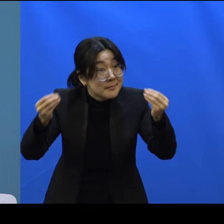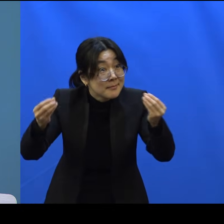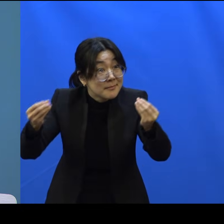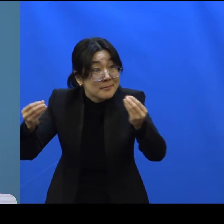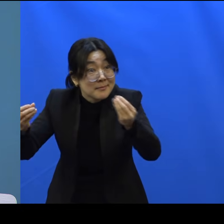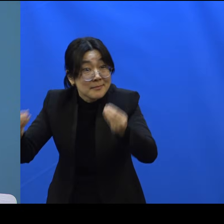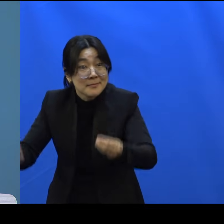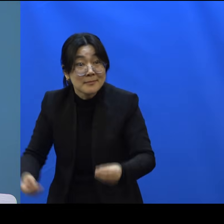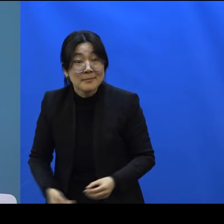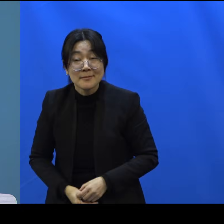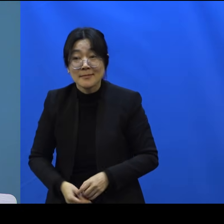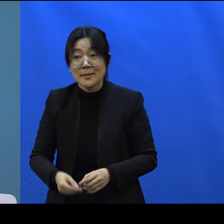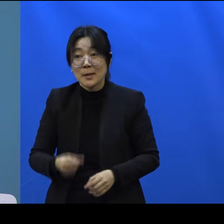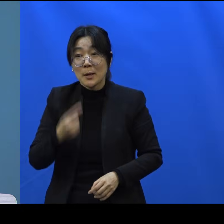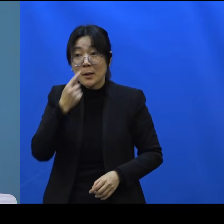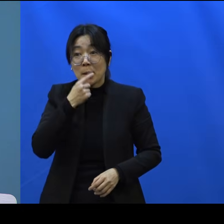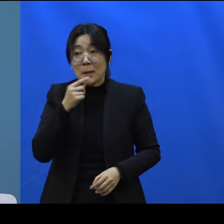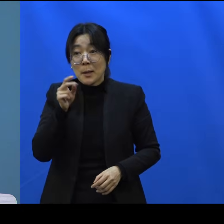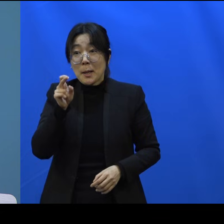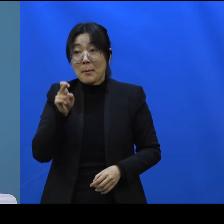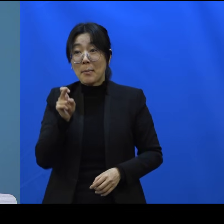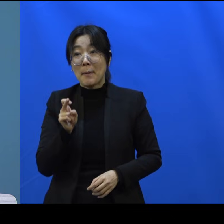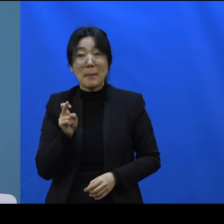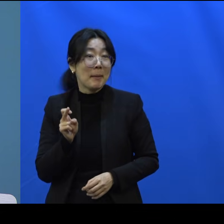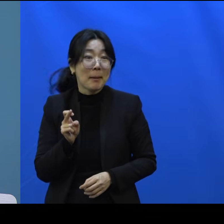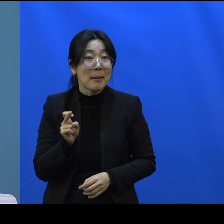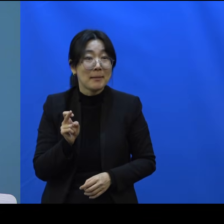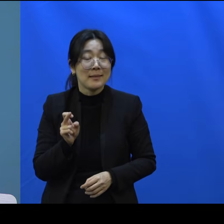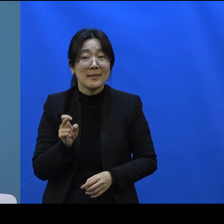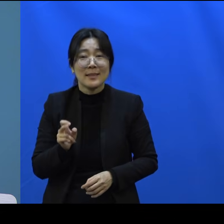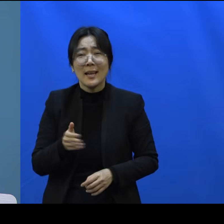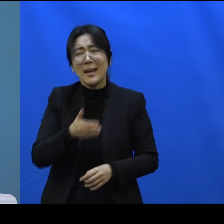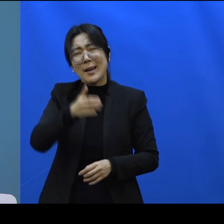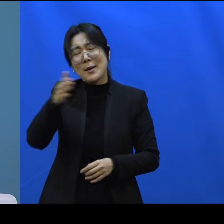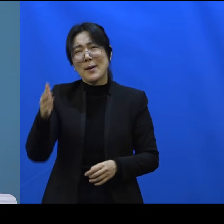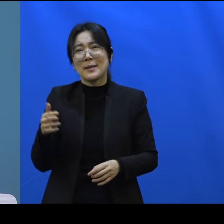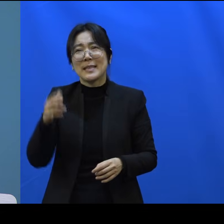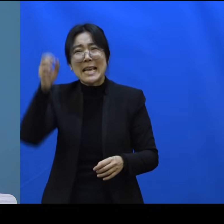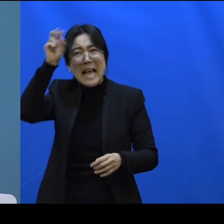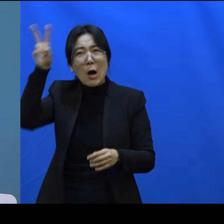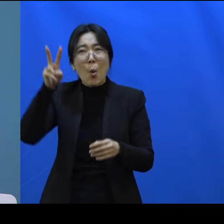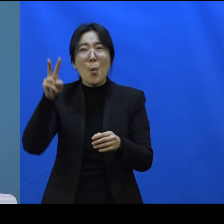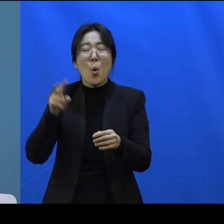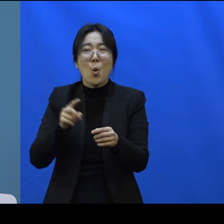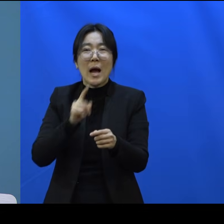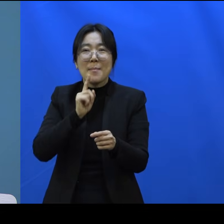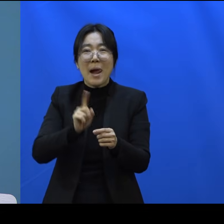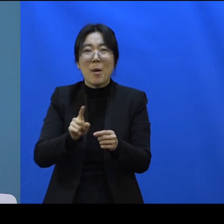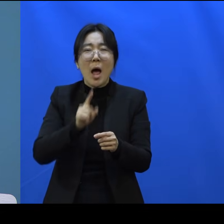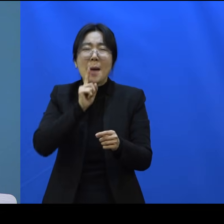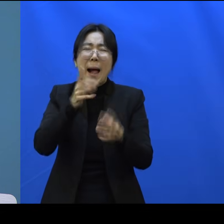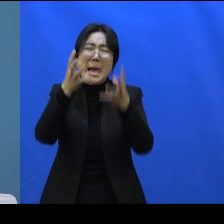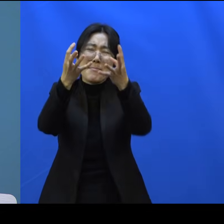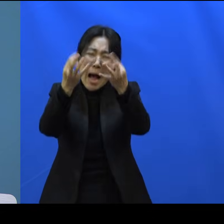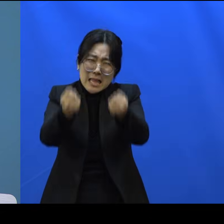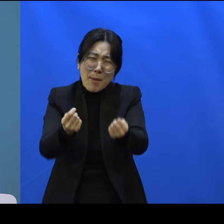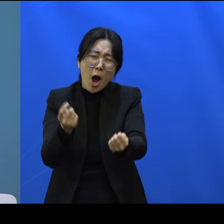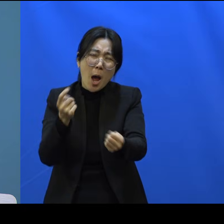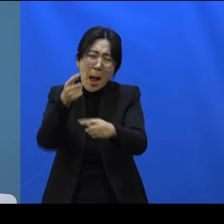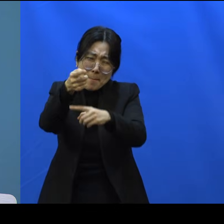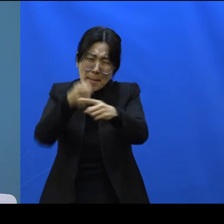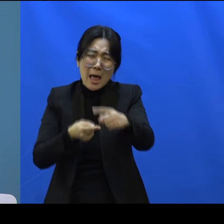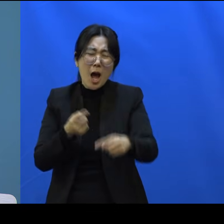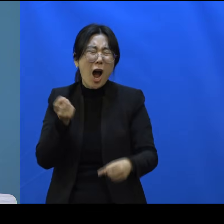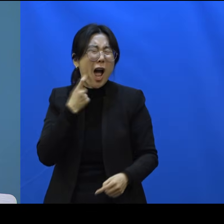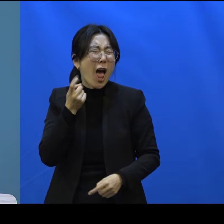많아요. 야고 선생님이 그 말을 했죠. 우리가 말이 많으면 실수가 많다. 말이 많으면 허물을 면기 어렵다. 이런